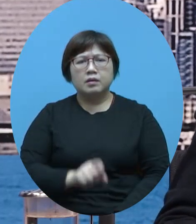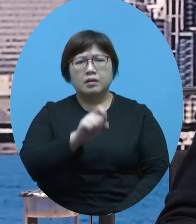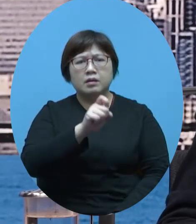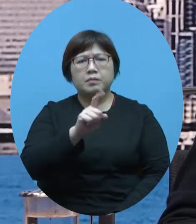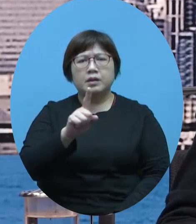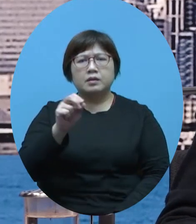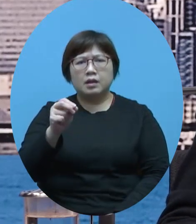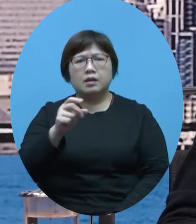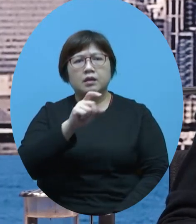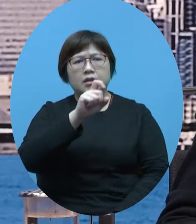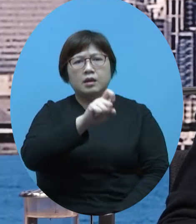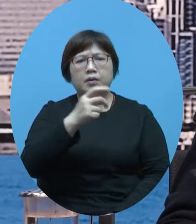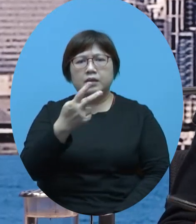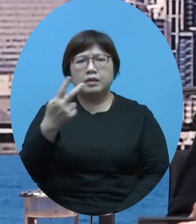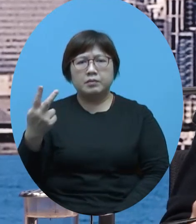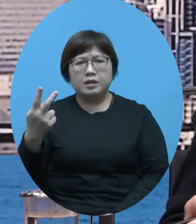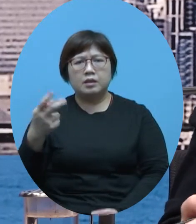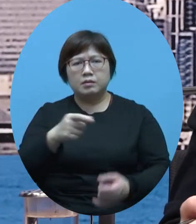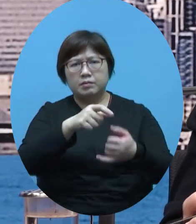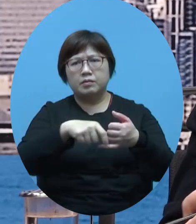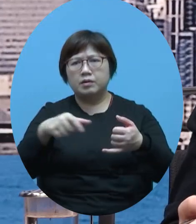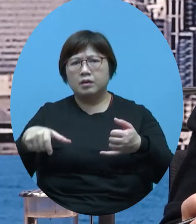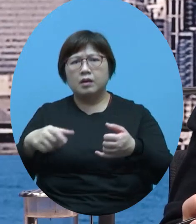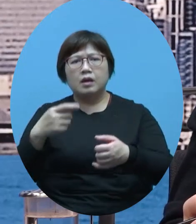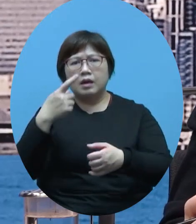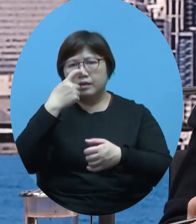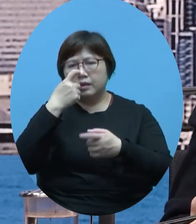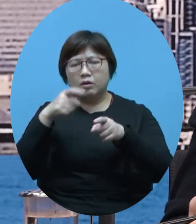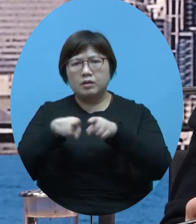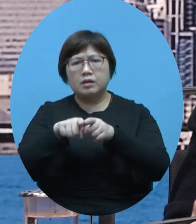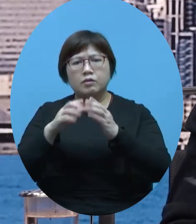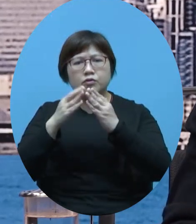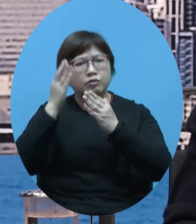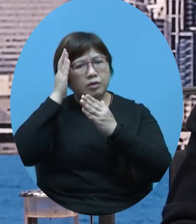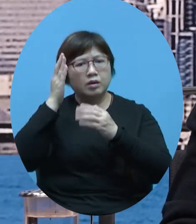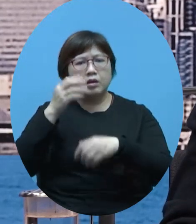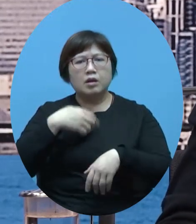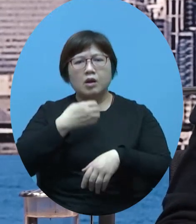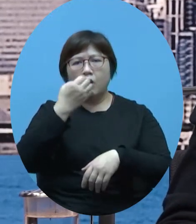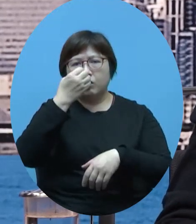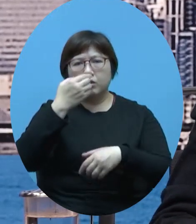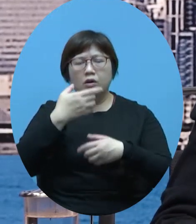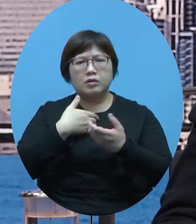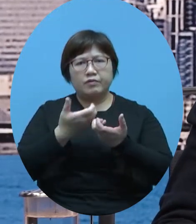917同922就在英國同住，但是香港就是不是同住。